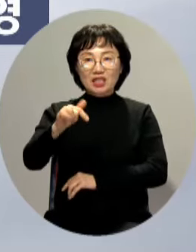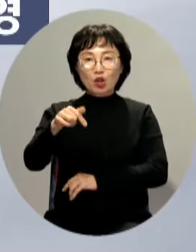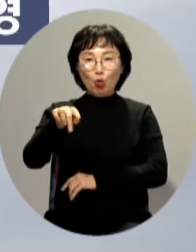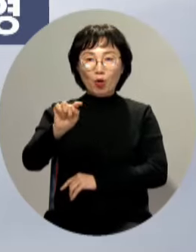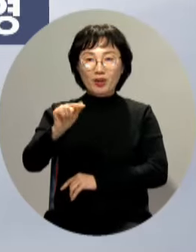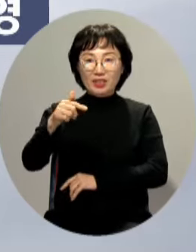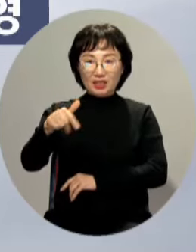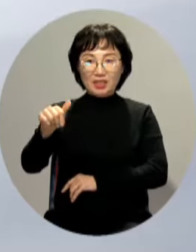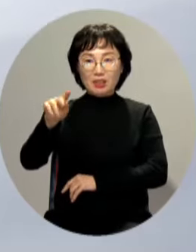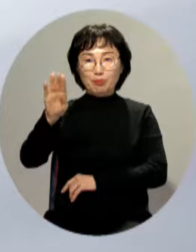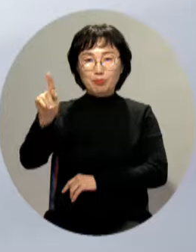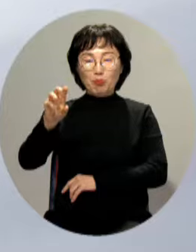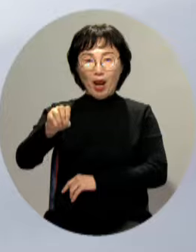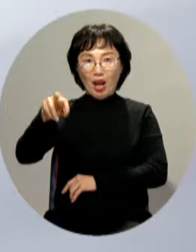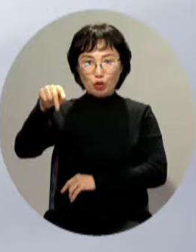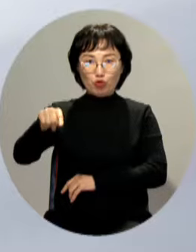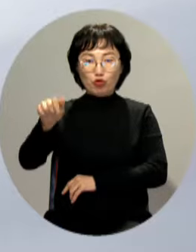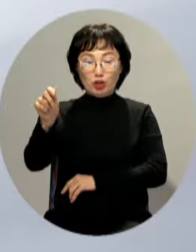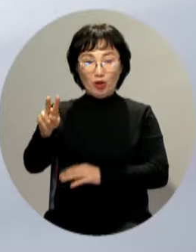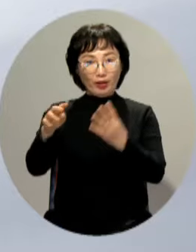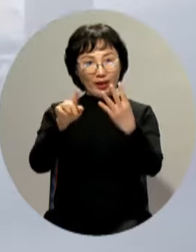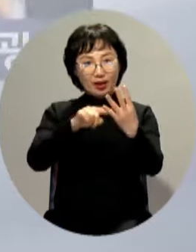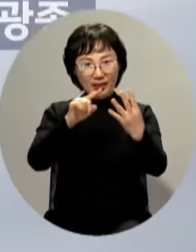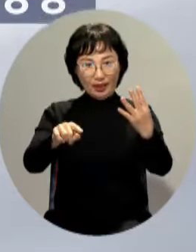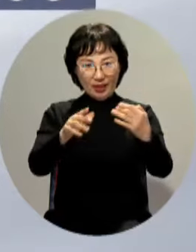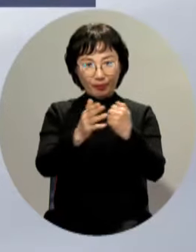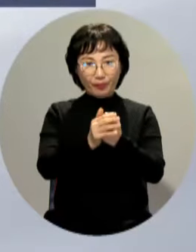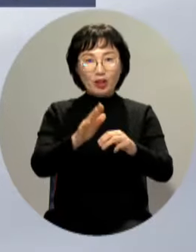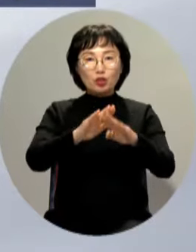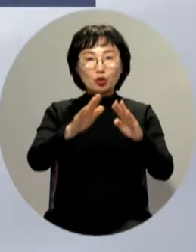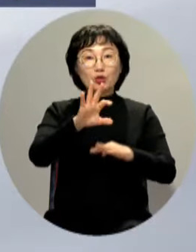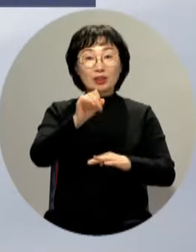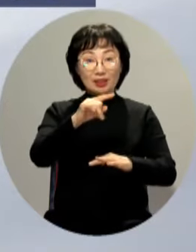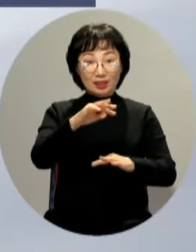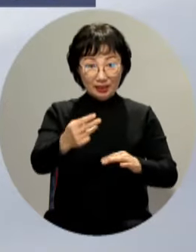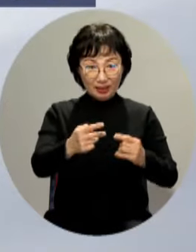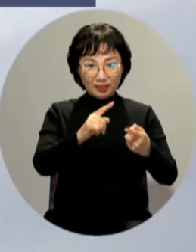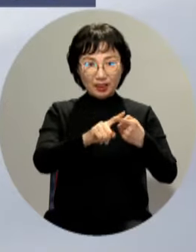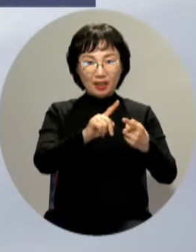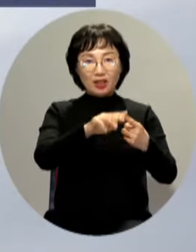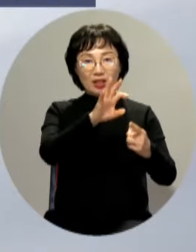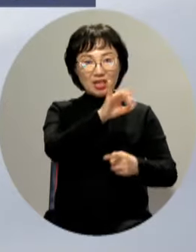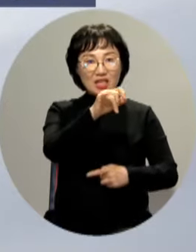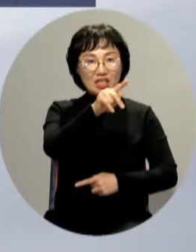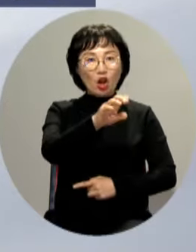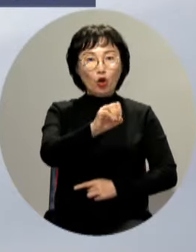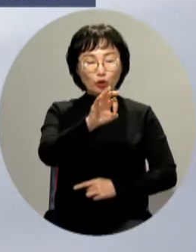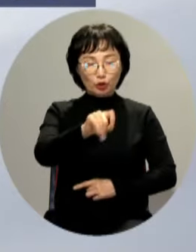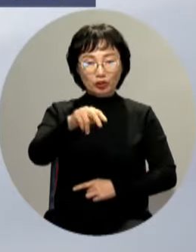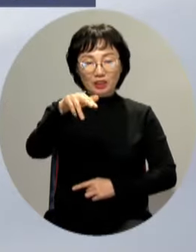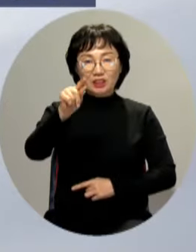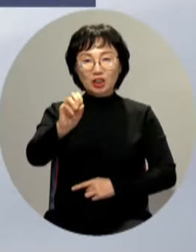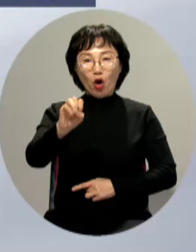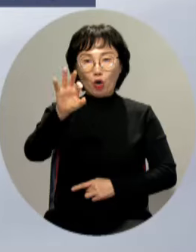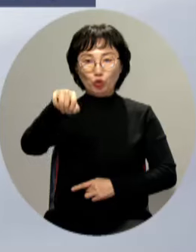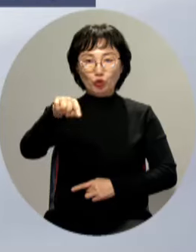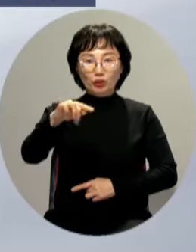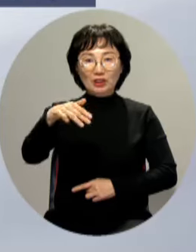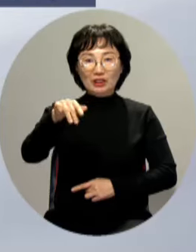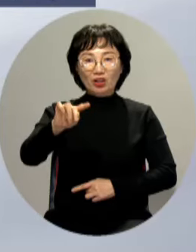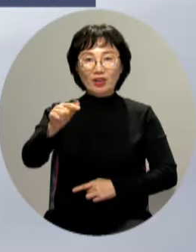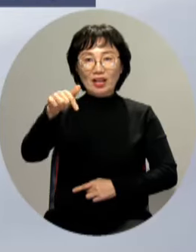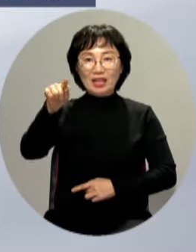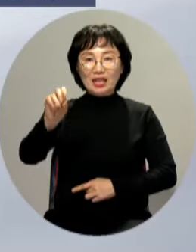후보 등 명입니다 전주 는 민주당 이성 국민의 힘 정운천 진보당 강성희 자유민주당